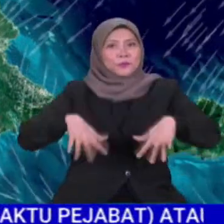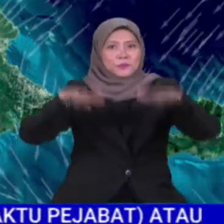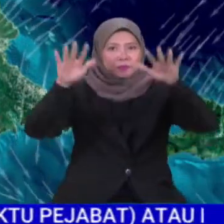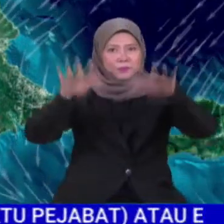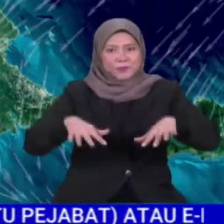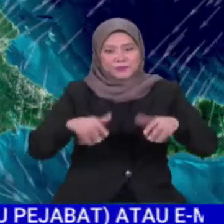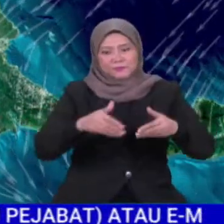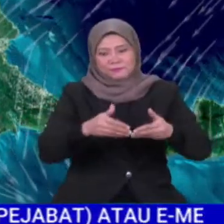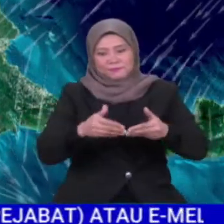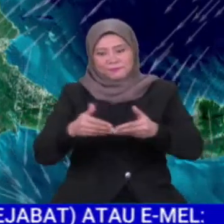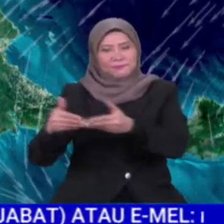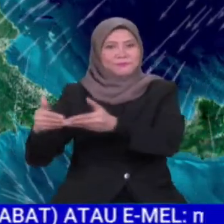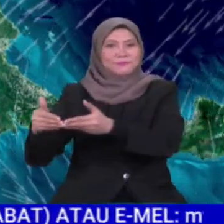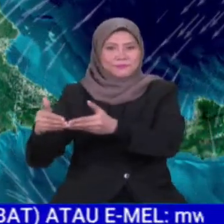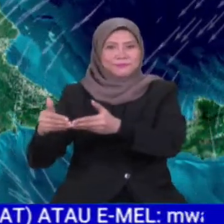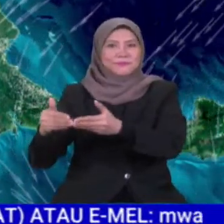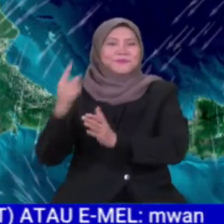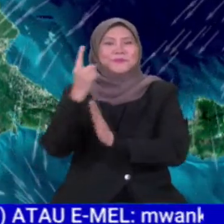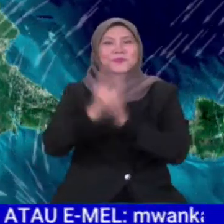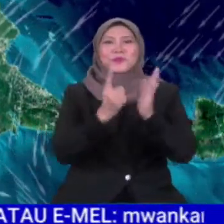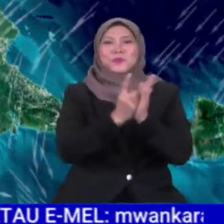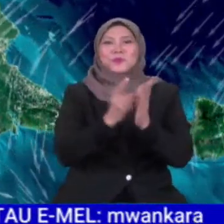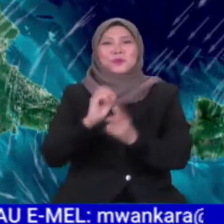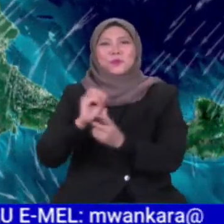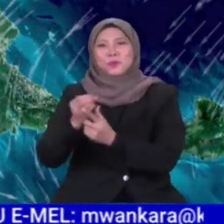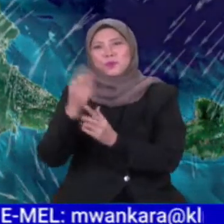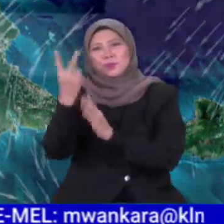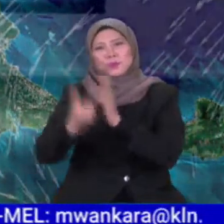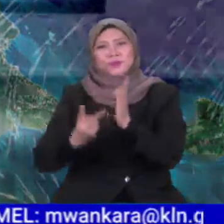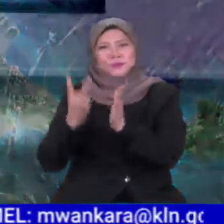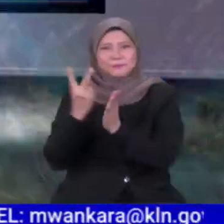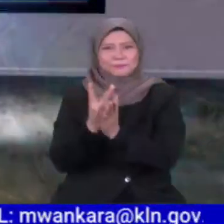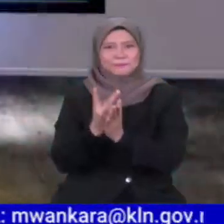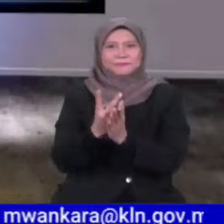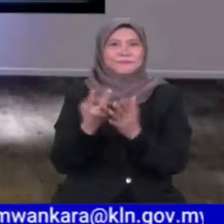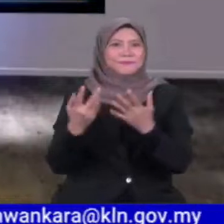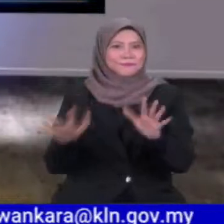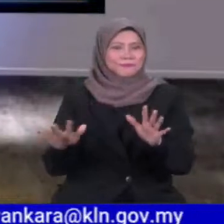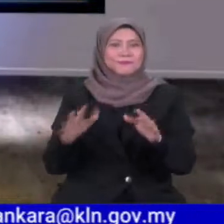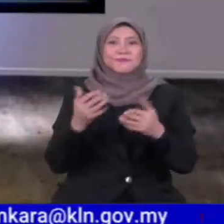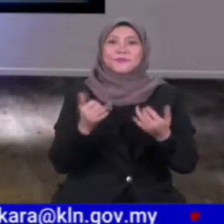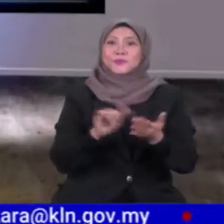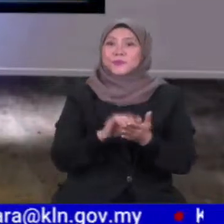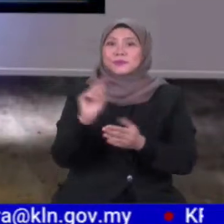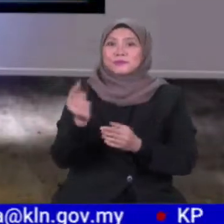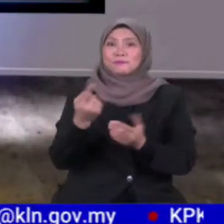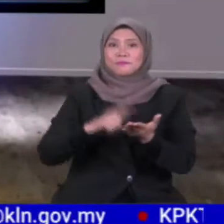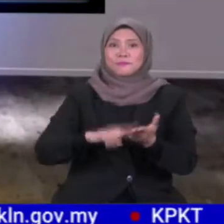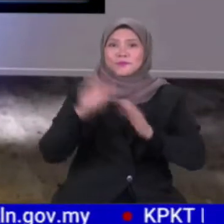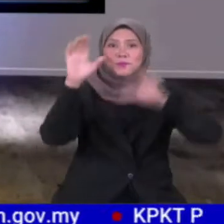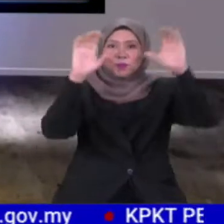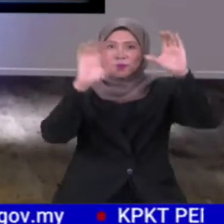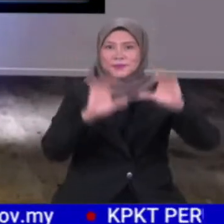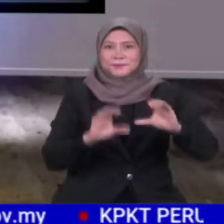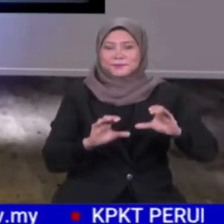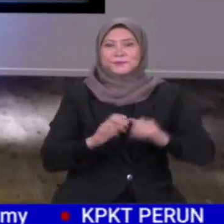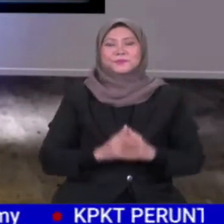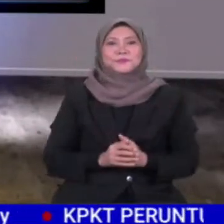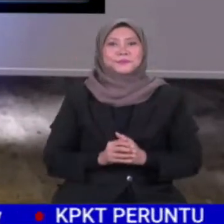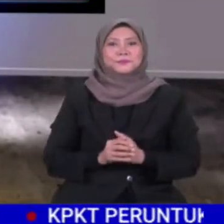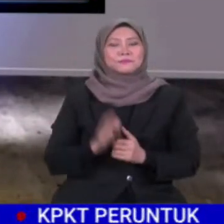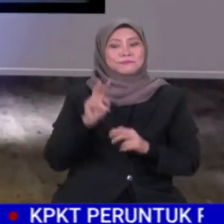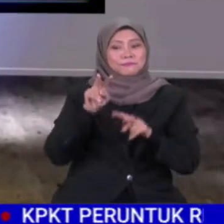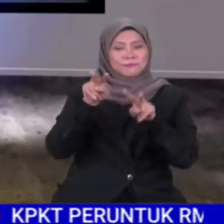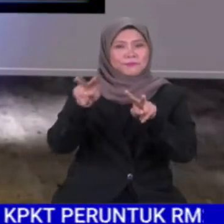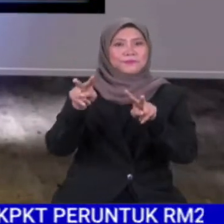ini boleh berlarutan dalam tempoh masa 1 hingga 2 jam. Baiklah, sekian sahaja laporan cuaca pada masa kini. Sebelum kita berpisah,